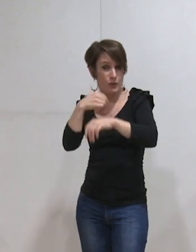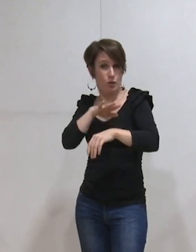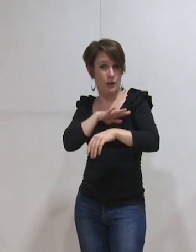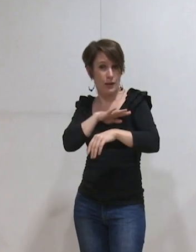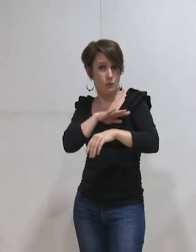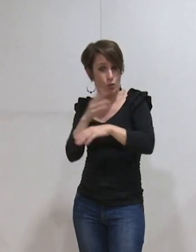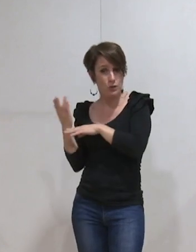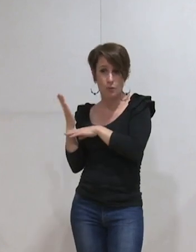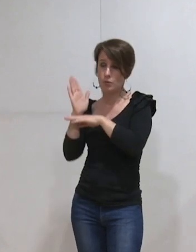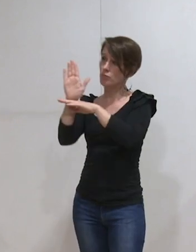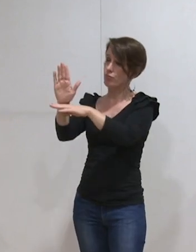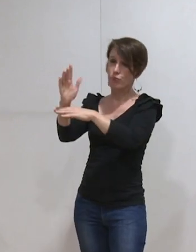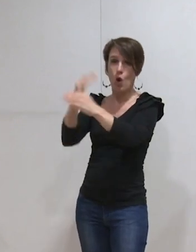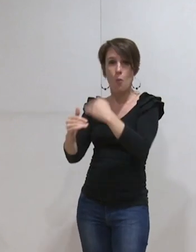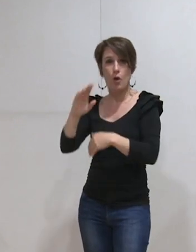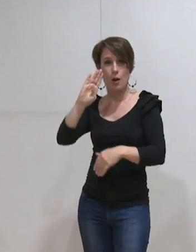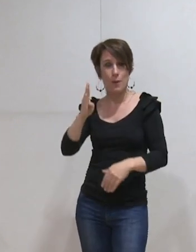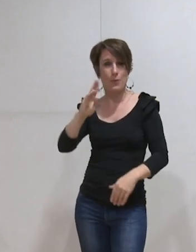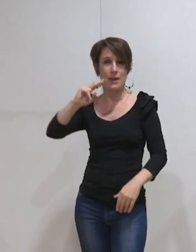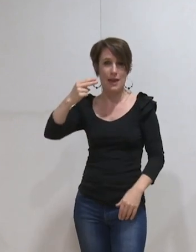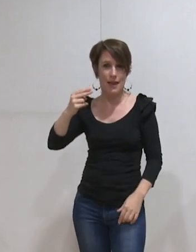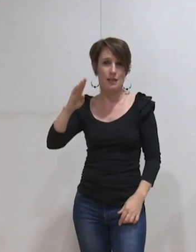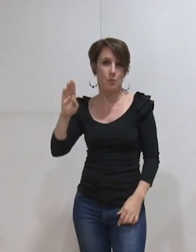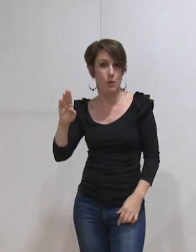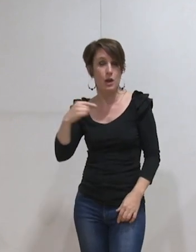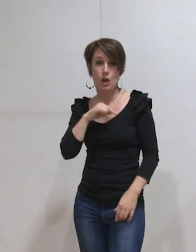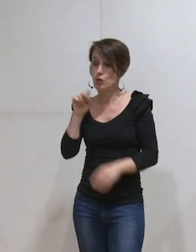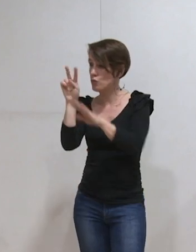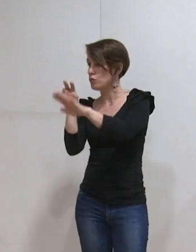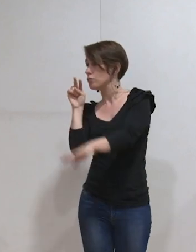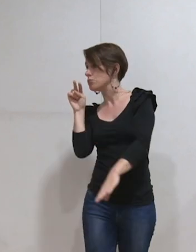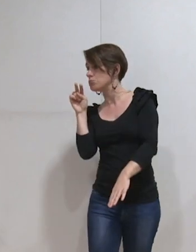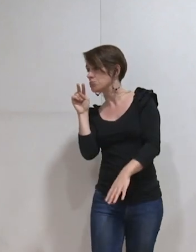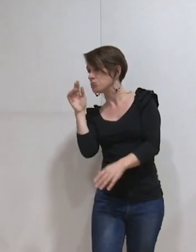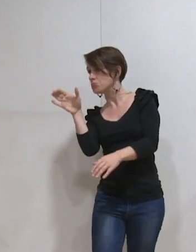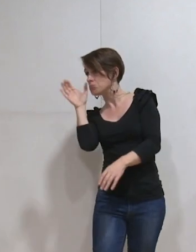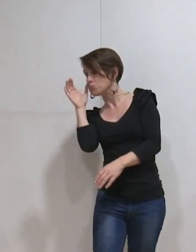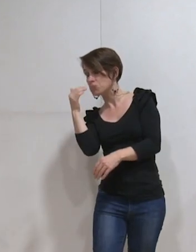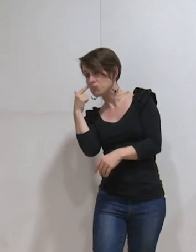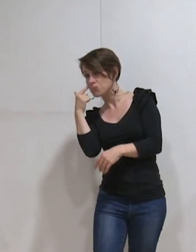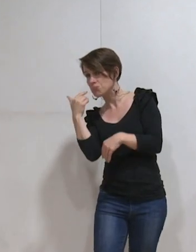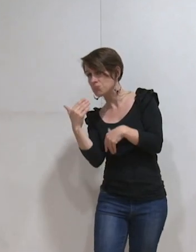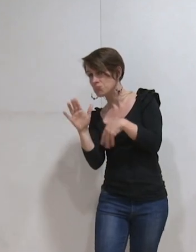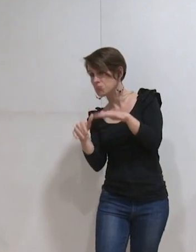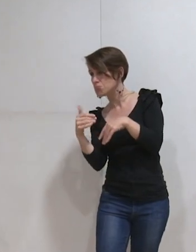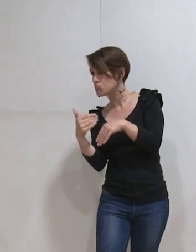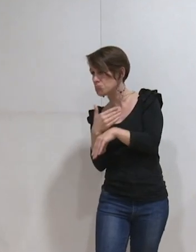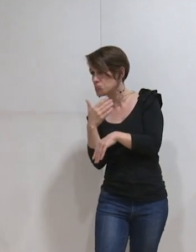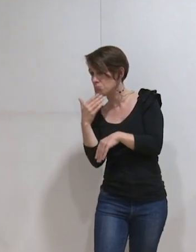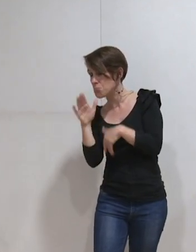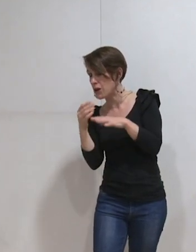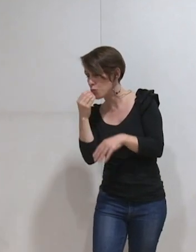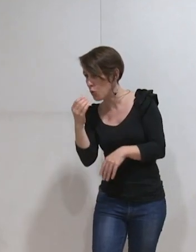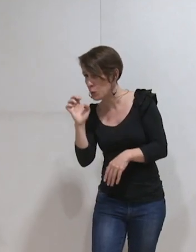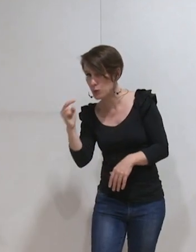BNB que nous regarderons avec un regard distancé regarder ce qui marche ce qui ne marche pas tout ça quand même